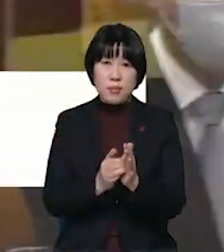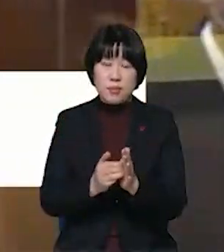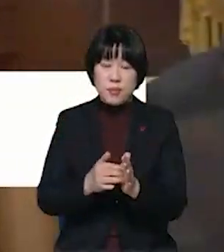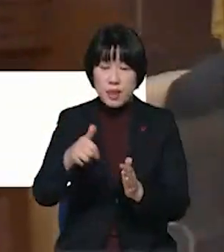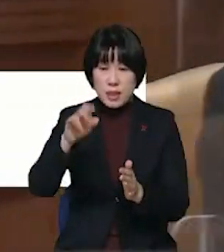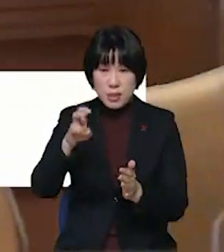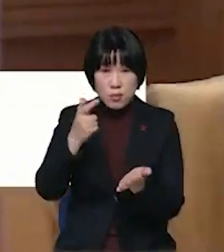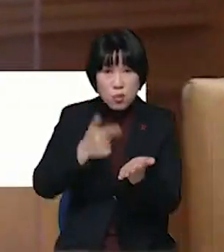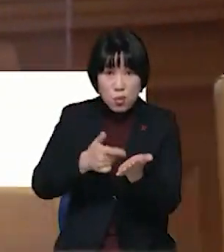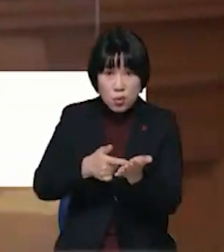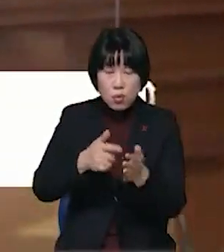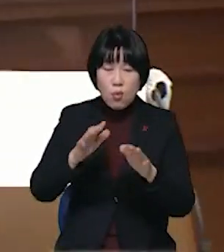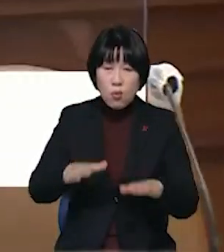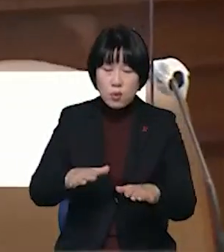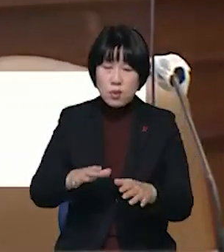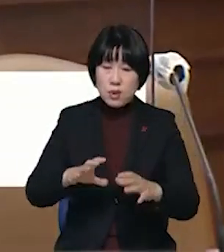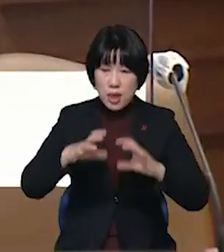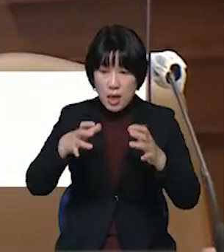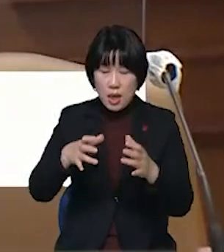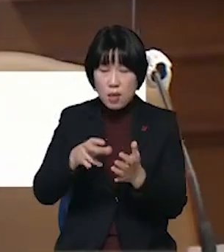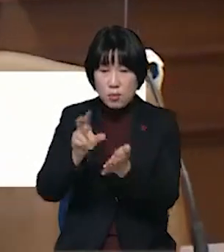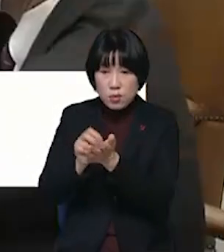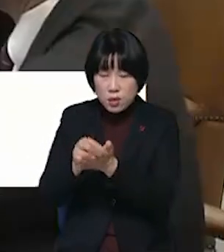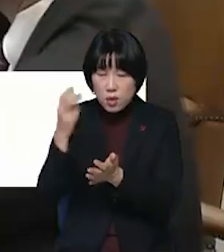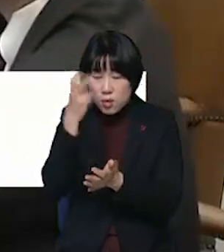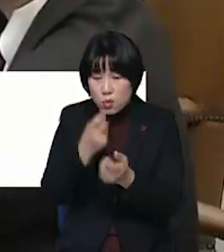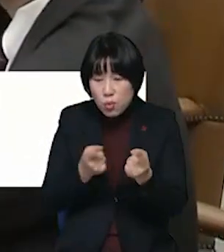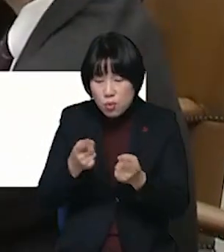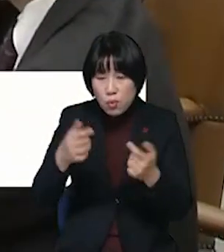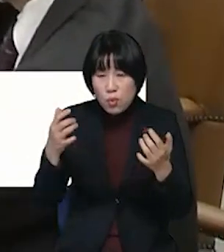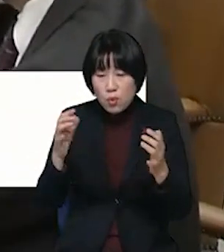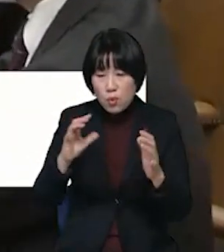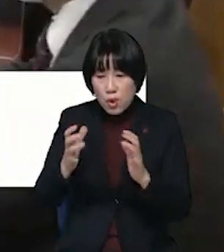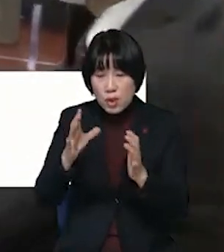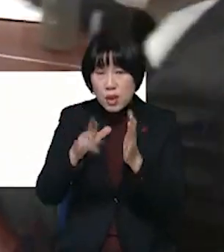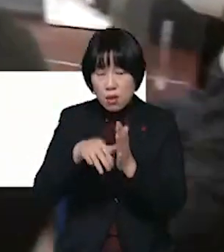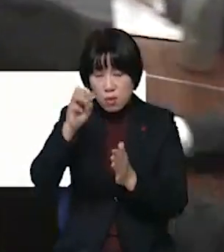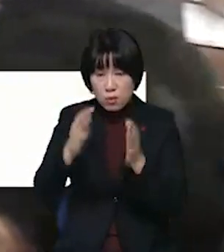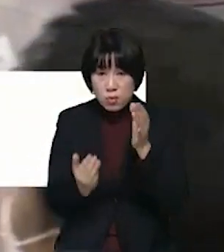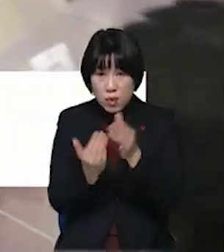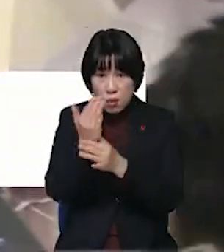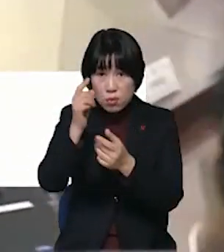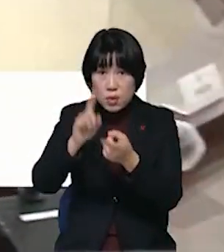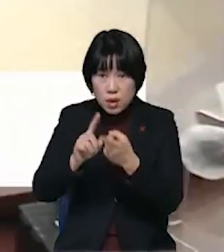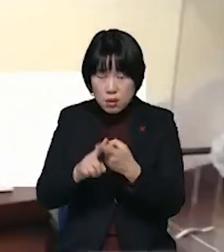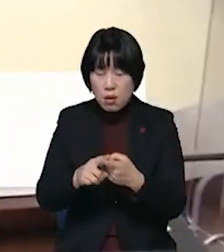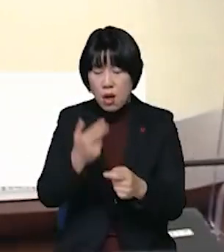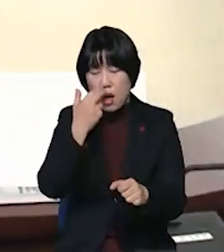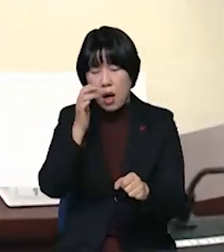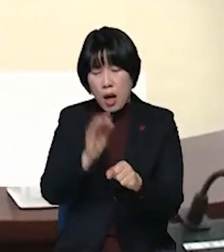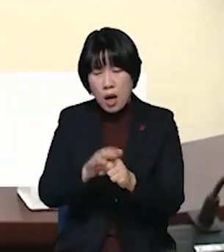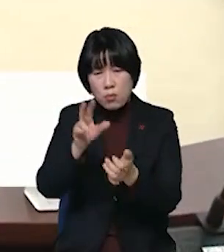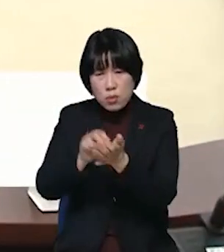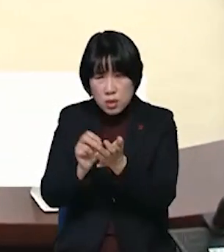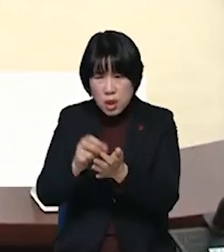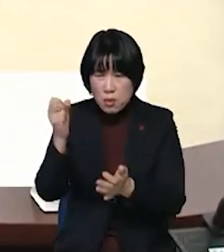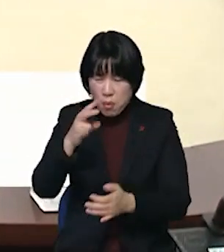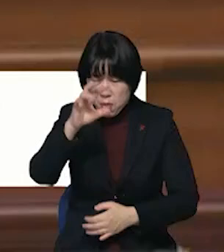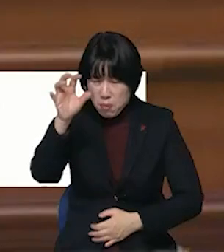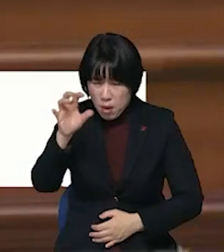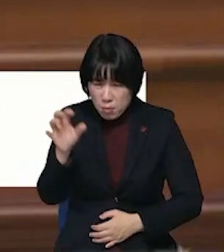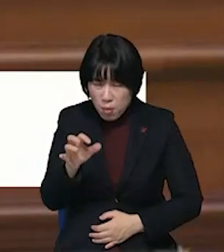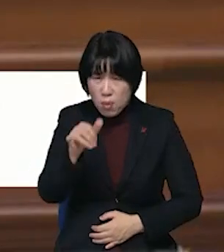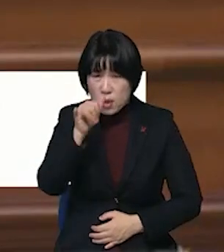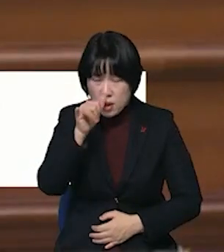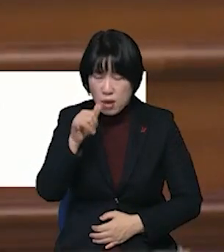김 총리는 오늘 국정 현안 점검 조정 회의 에서 광주 사고에 대해 참담한 인재가 끊임없이 이어지고 있다며